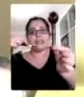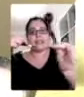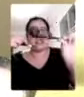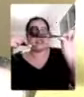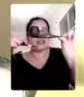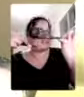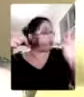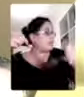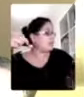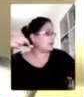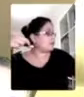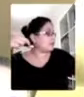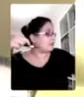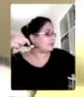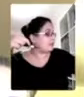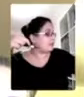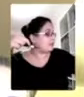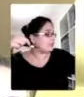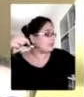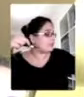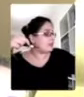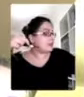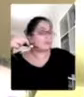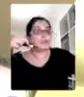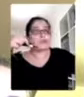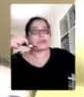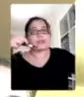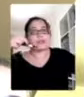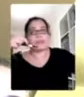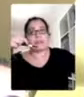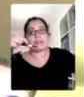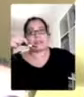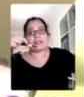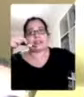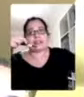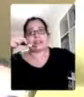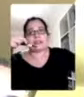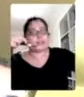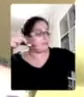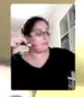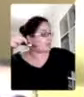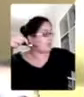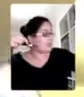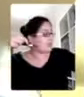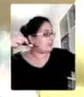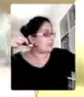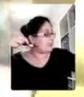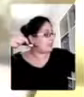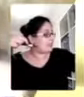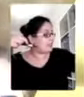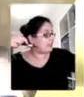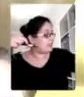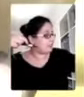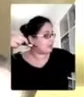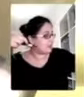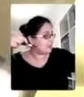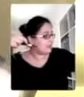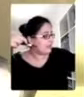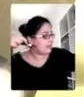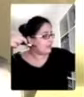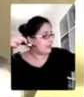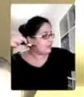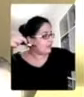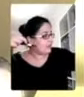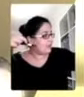sadece ve sadece Gurus Mor içiyorum. Çünkü Gurus Mor'la bir kere içtiniz mi bitti. Bir tane pipoda yaptım o